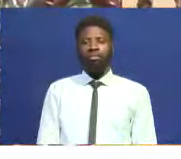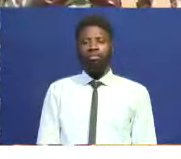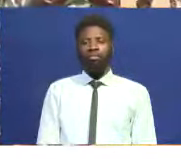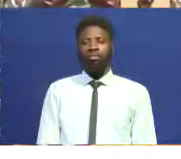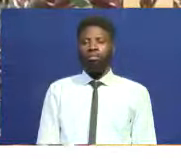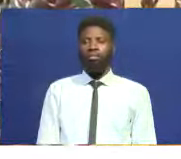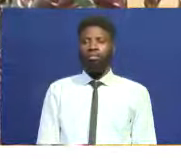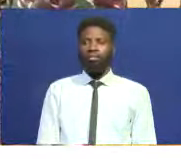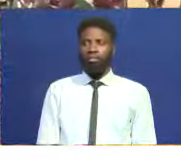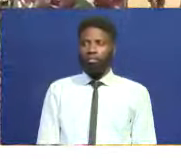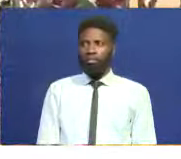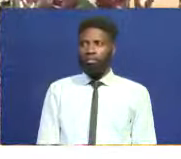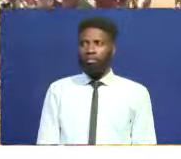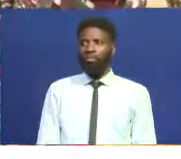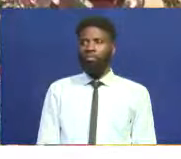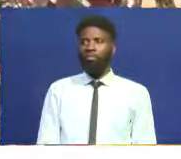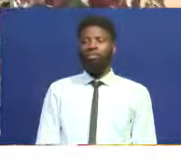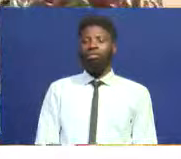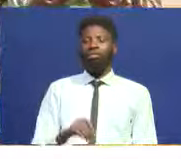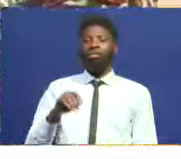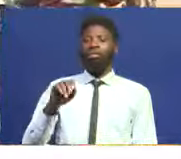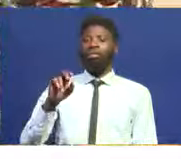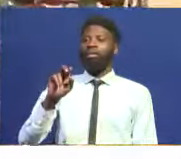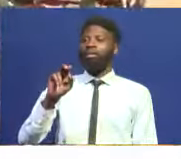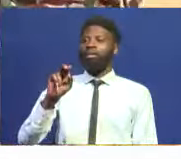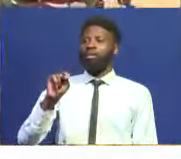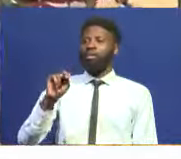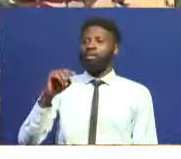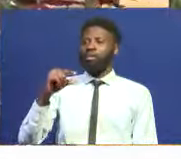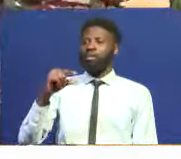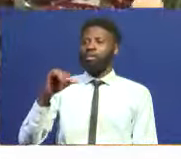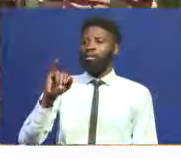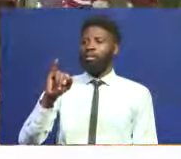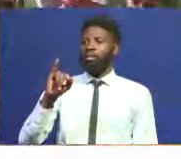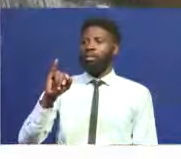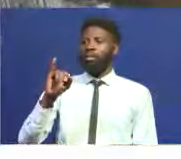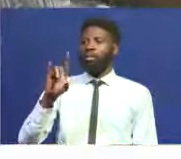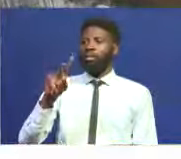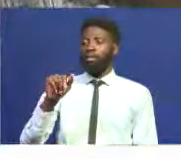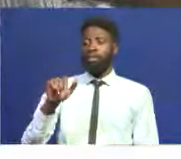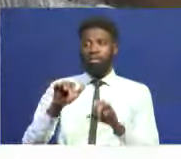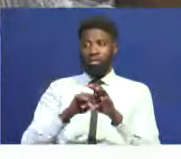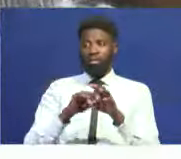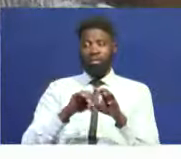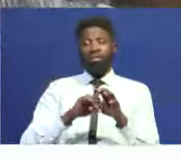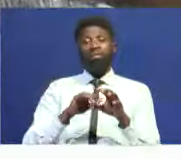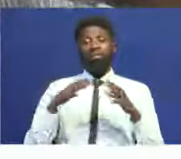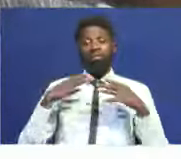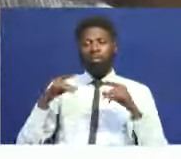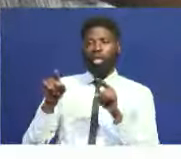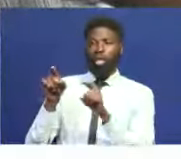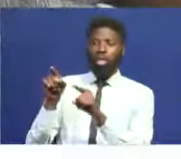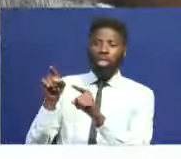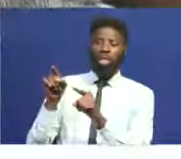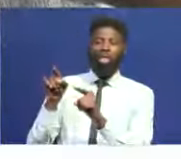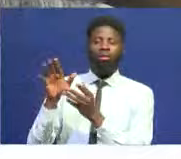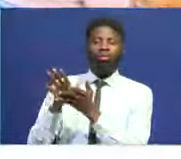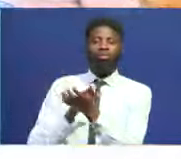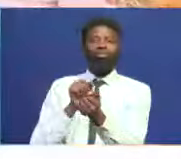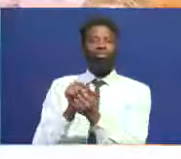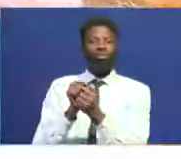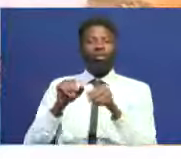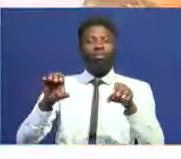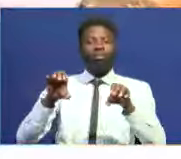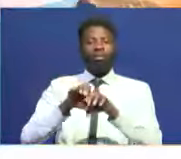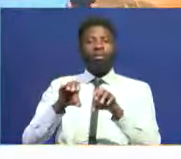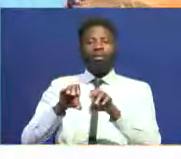Wanachama wa kundi la kijamii la Nginda wamedaiwa kuharibu na kuhitilafiana na miundombinu ya maji inayomilikiwa na kampuni za kusambaza maji